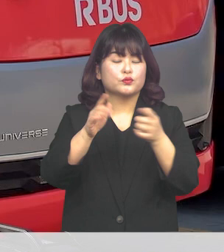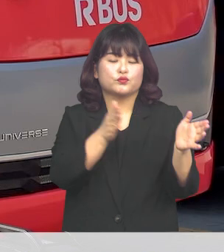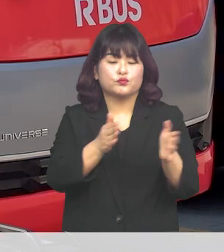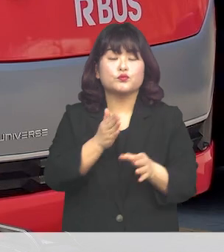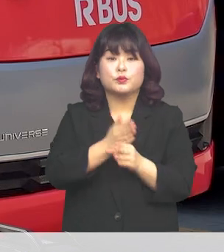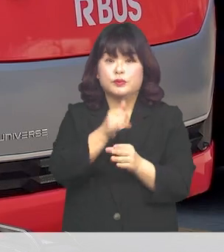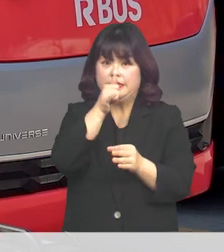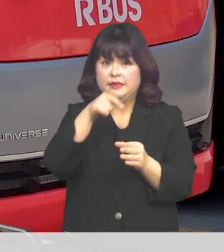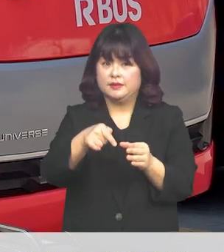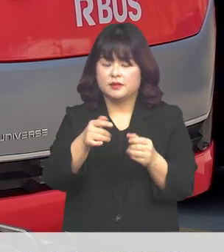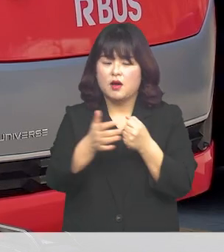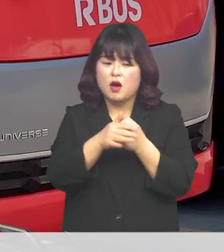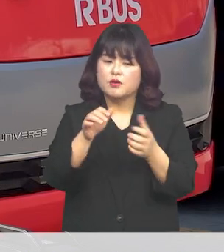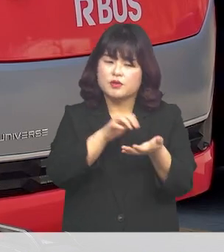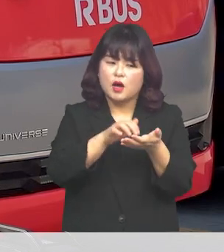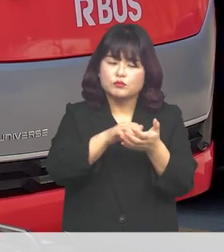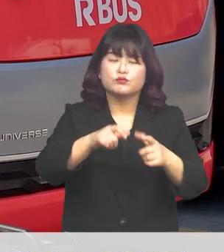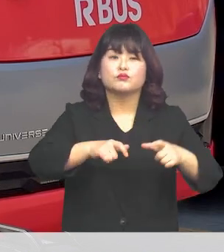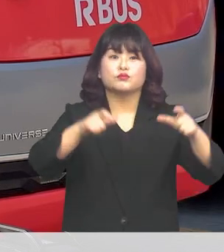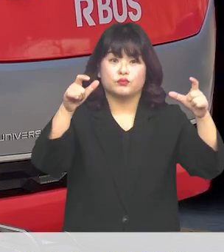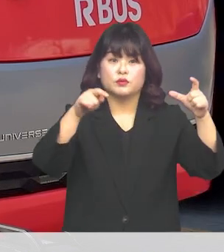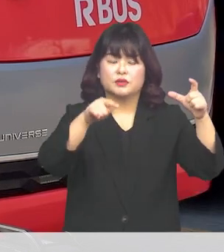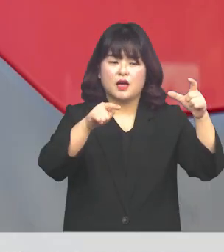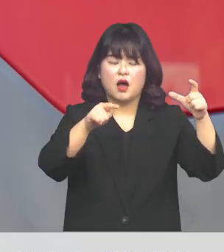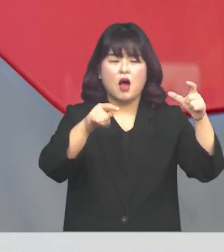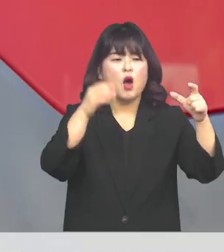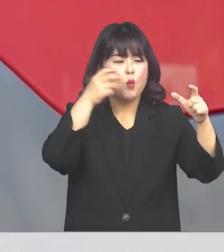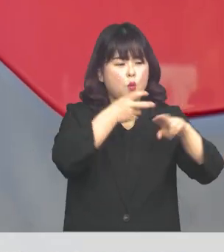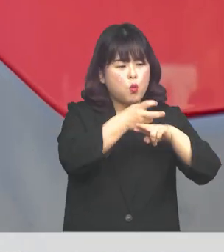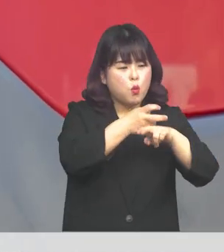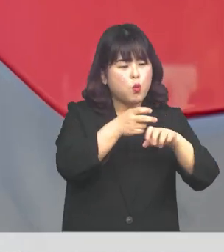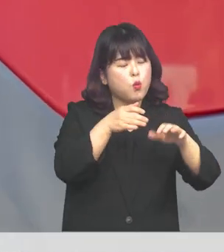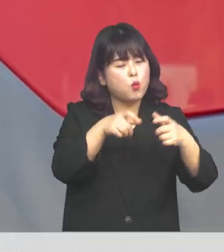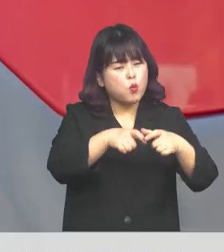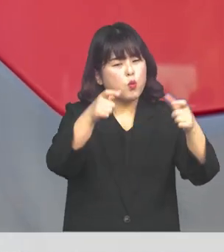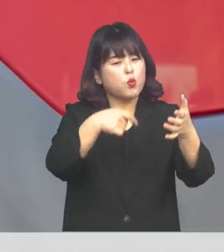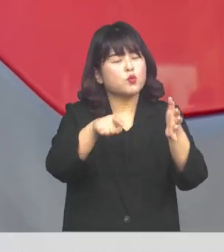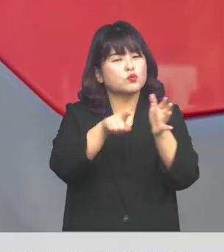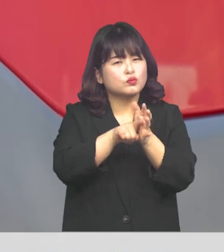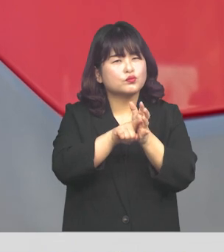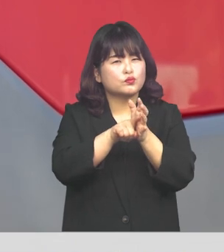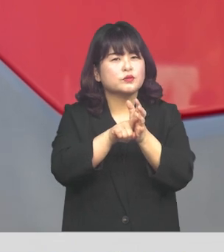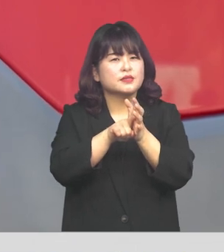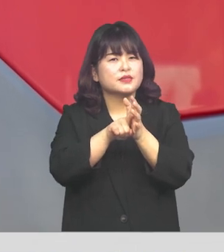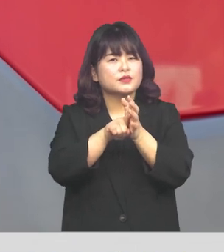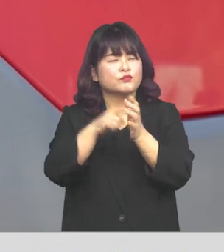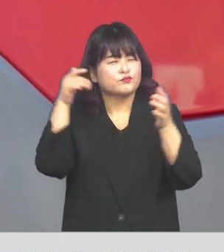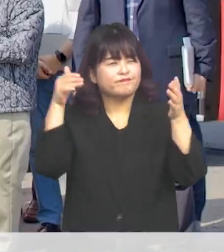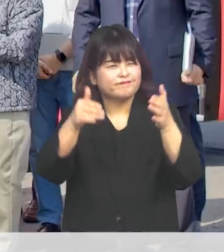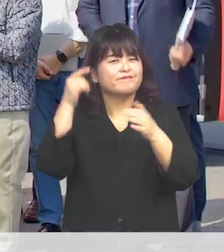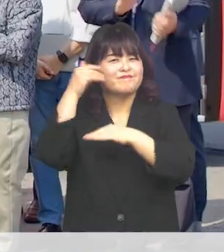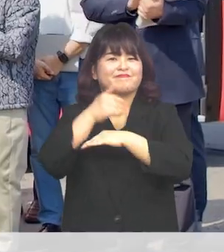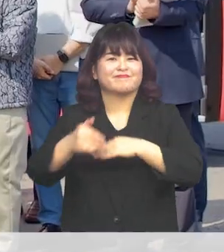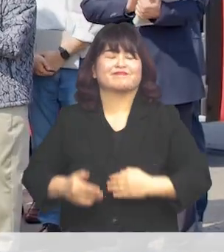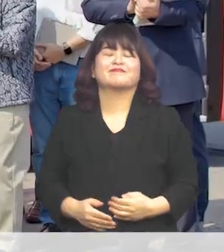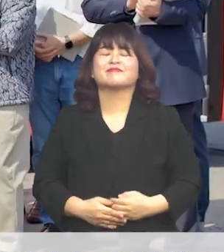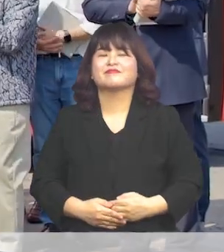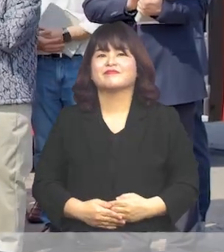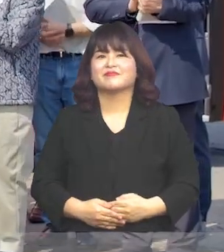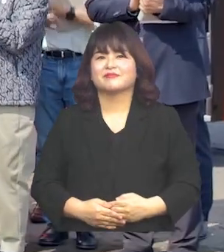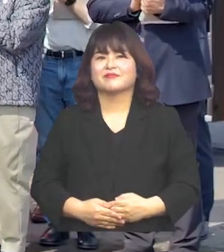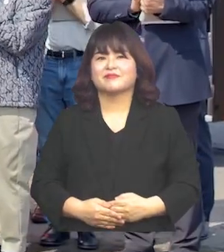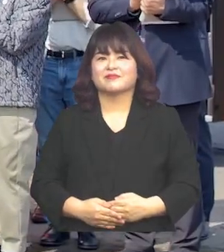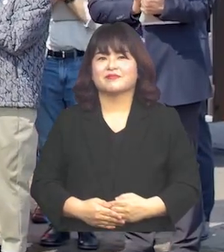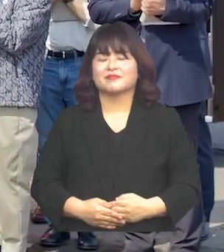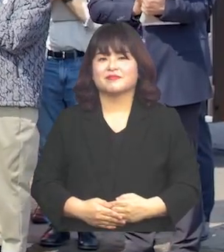입주하거나 입주 준비를 하고 있고 인구도 늘고 있는 만큼 대중교통 인프라를 지속적으로 확충해 나가는 일에 주력하겠다고 말했습니다.